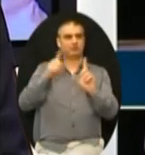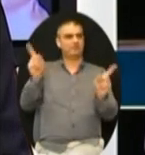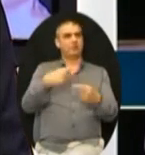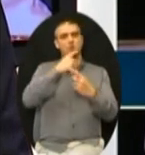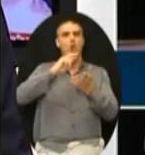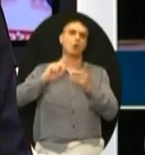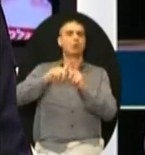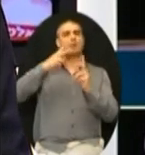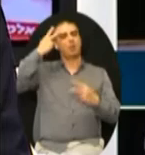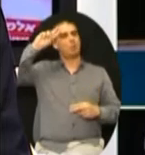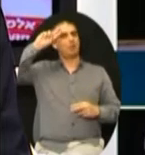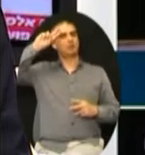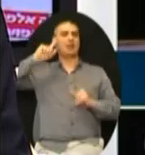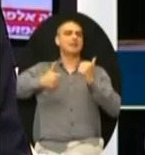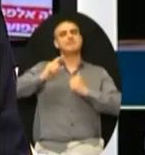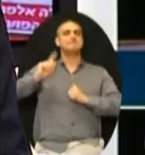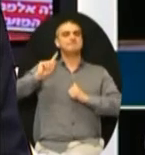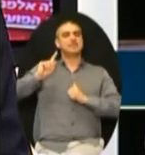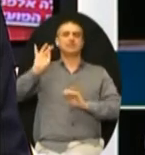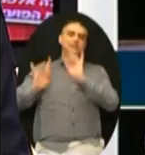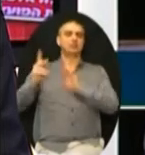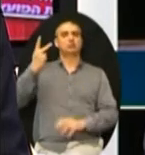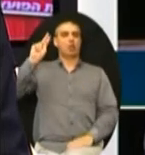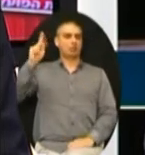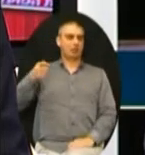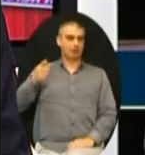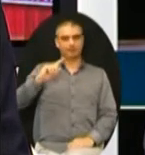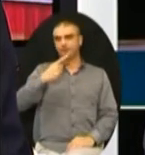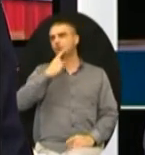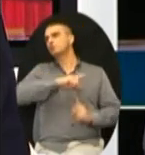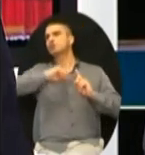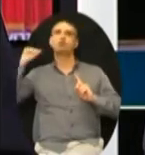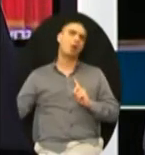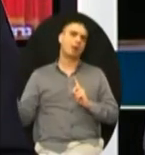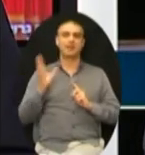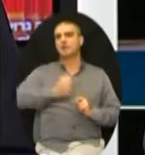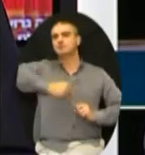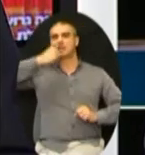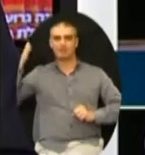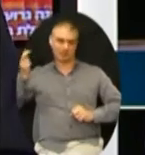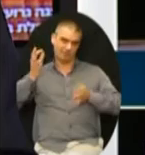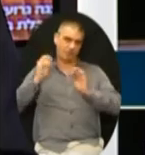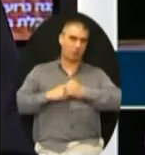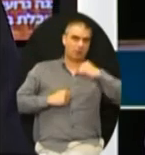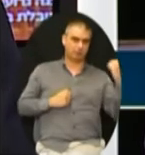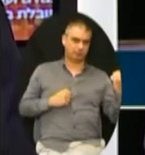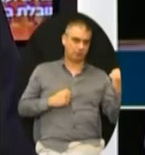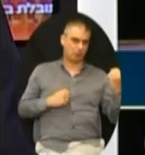למקהלת הפוליטיקלי קורקט ולהתחרות מי יגנה יותר באופן נחרץ מקיר לקיר, גם מימין ובוודאי גם